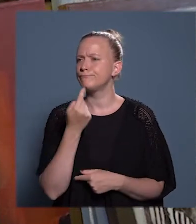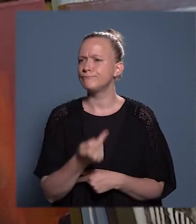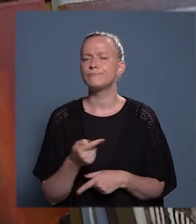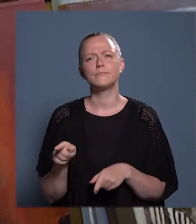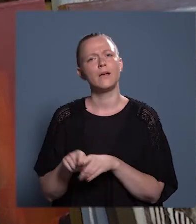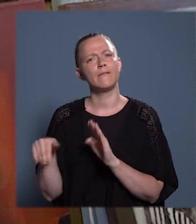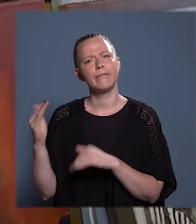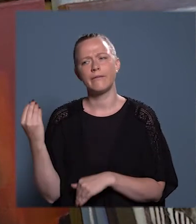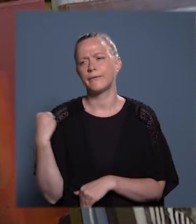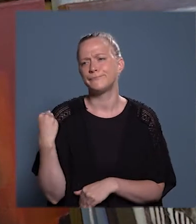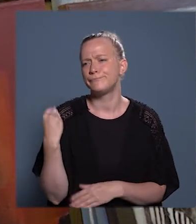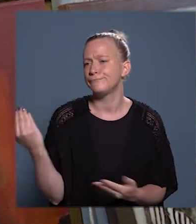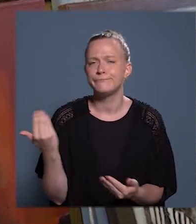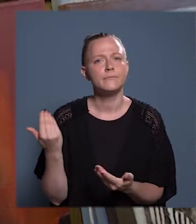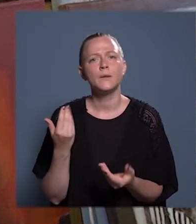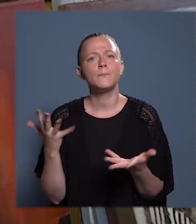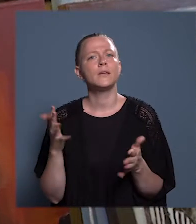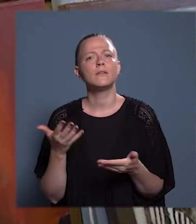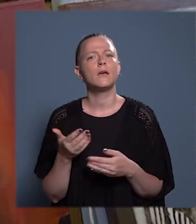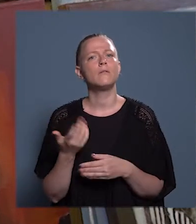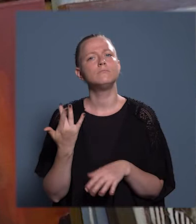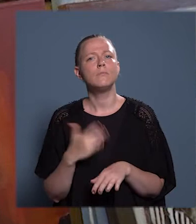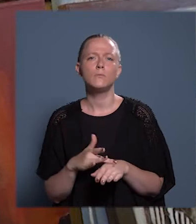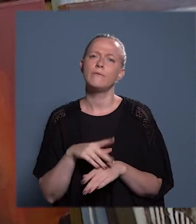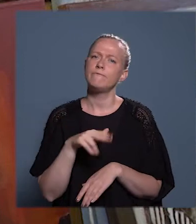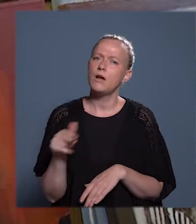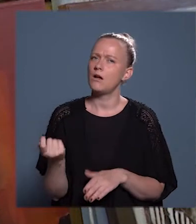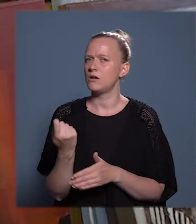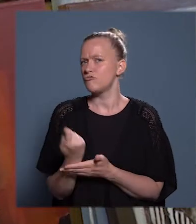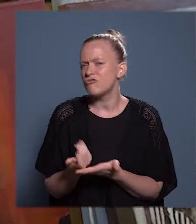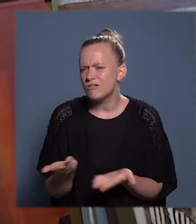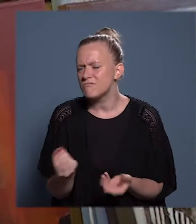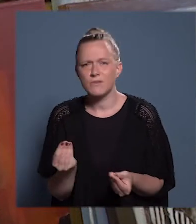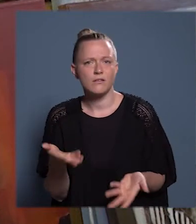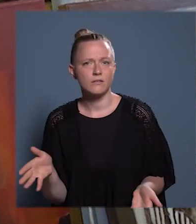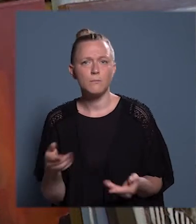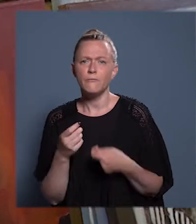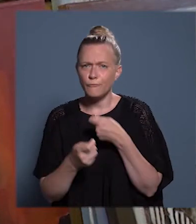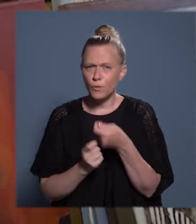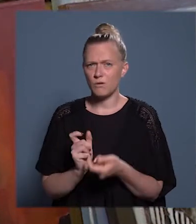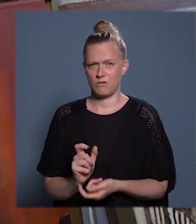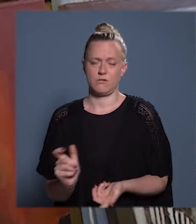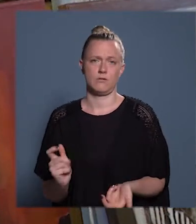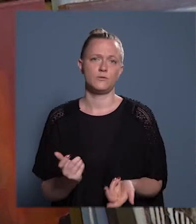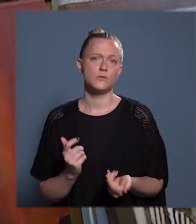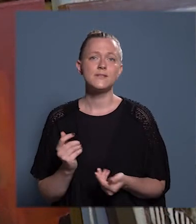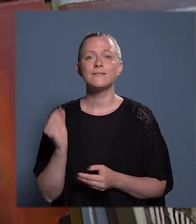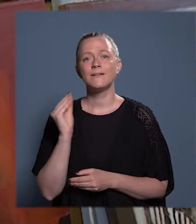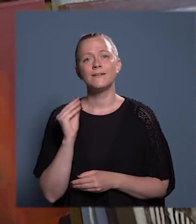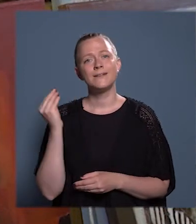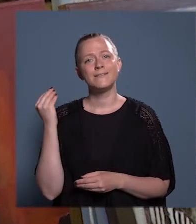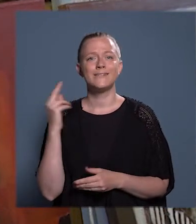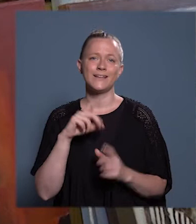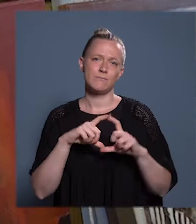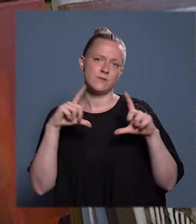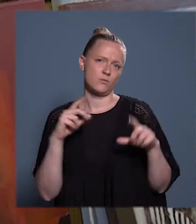nem próbálod meg festeni, rajzolni, hogy foglalkozz egy kicsit a képzőművészettel.